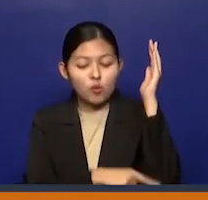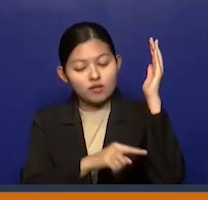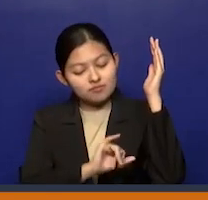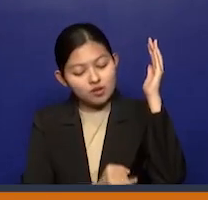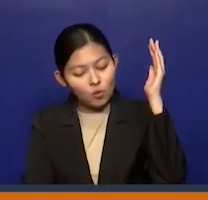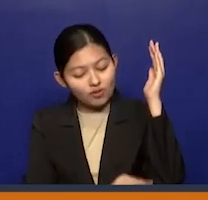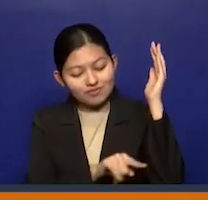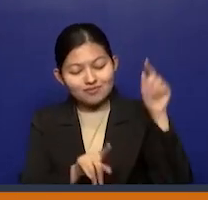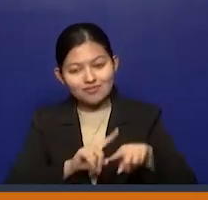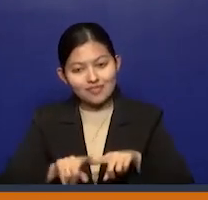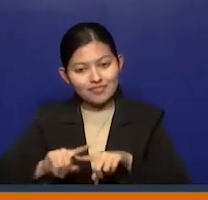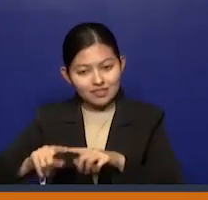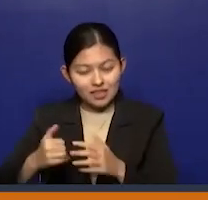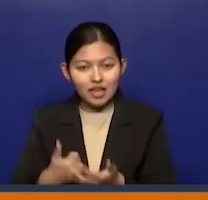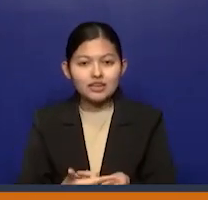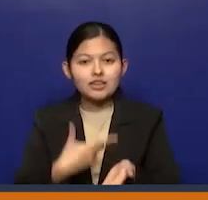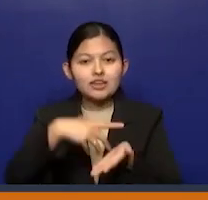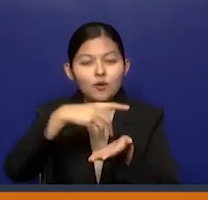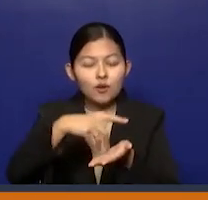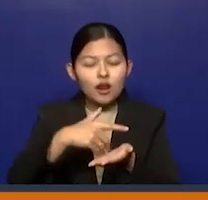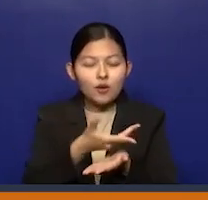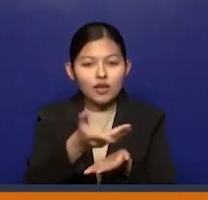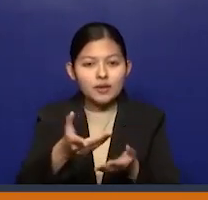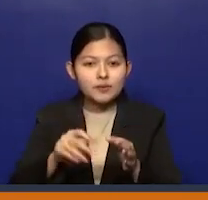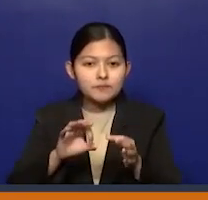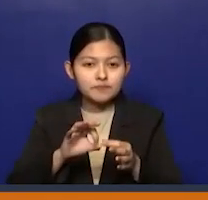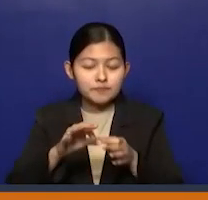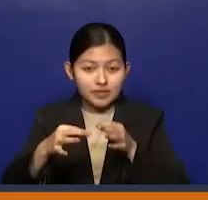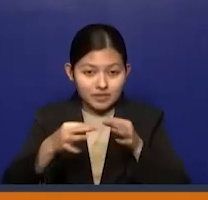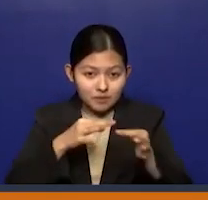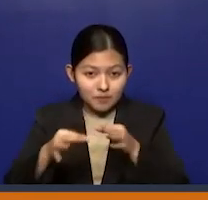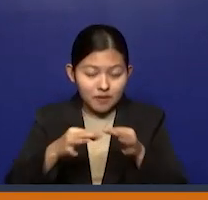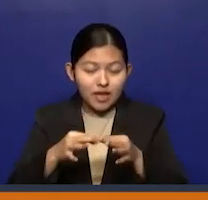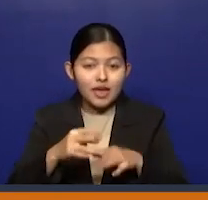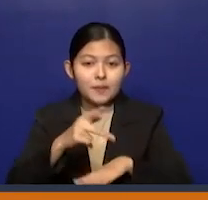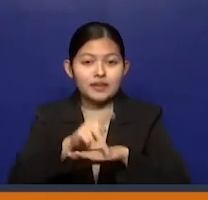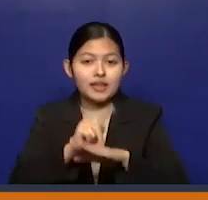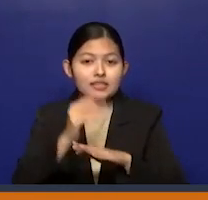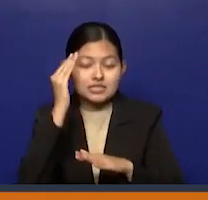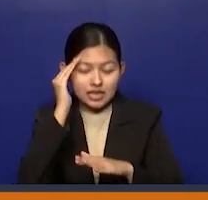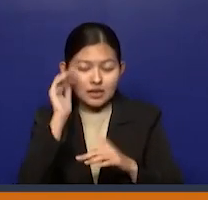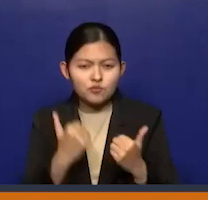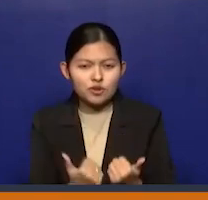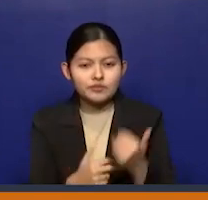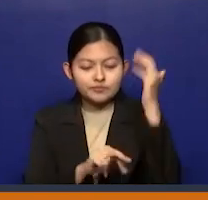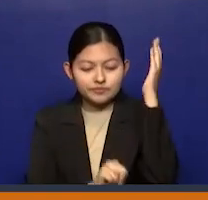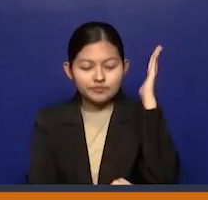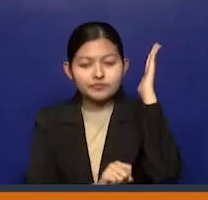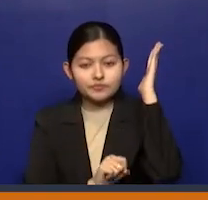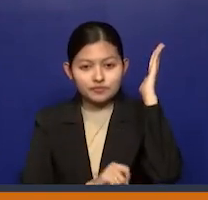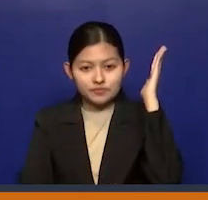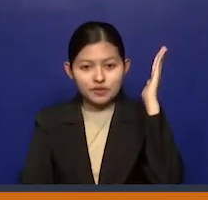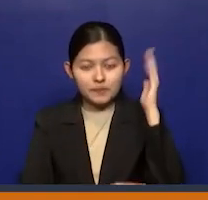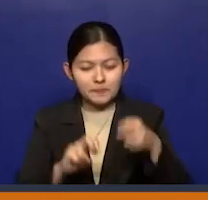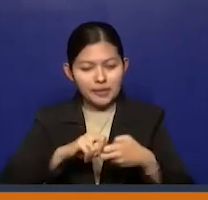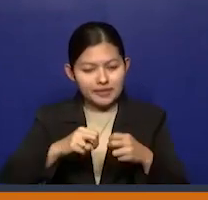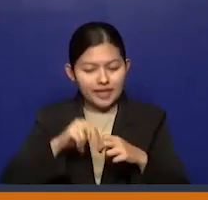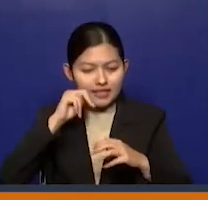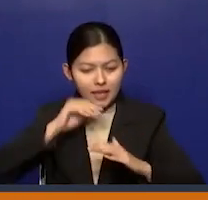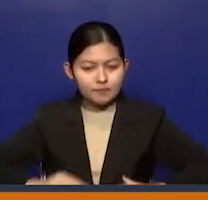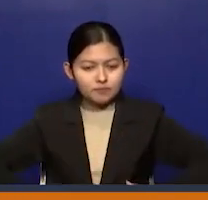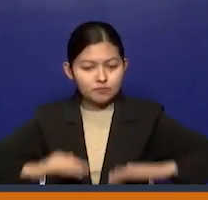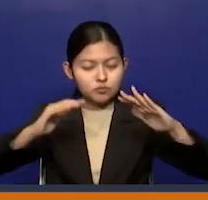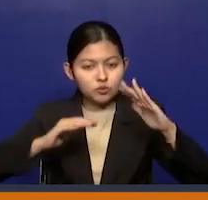ใต้เนี่ยได้เรียนต่อท่านประธานไปอย่างไรนครศรีธรรมราชรอบนี้นะครับก็มีปัญหาน้ำท่วม